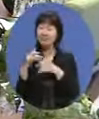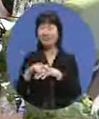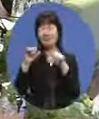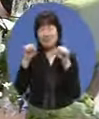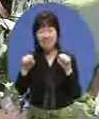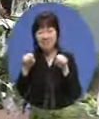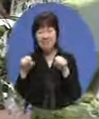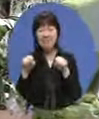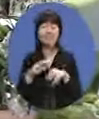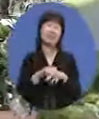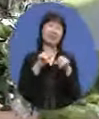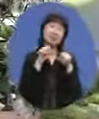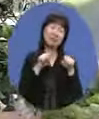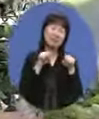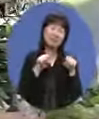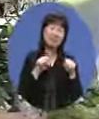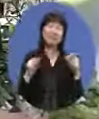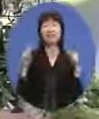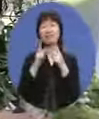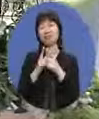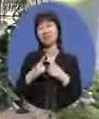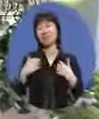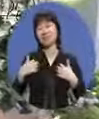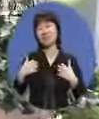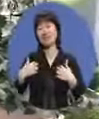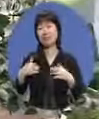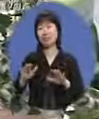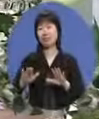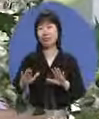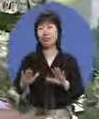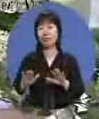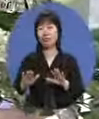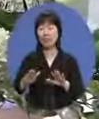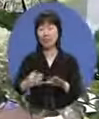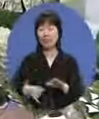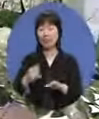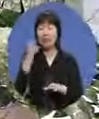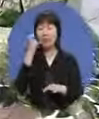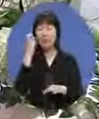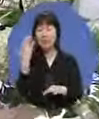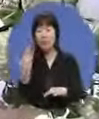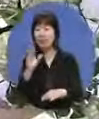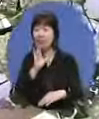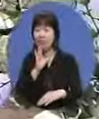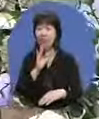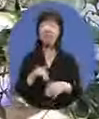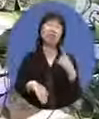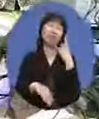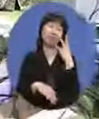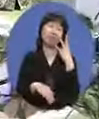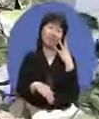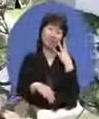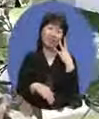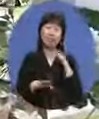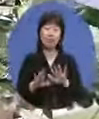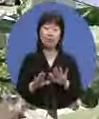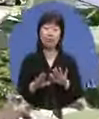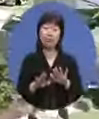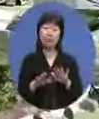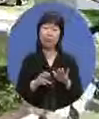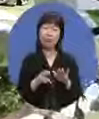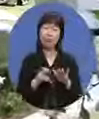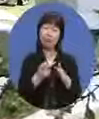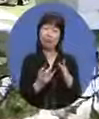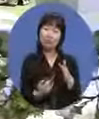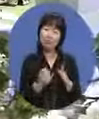어머니. 네, 네, 만나면서 반갑습니다. 네. 지금 이제 네. 은채가 29개월이죠? 네. 어머니 지금 둘째도 혹시